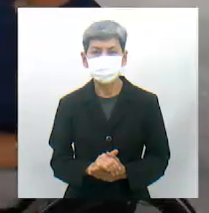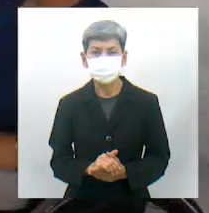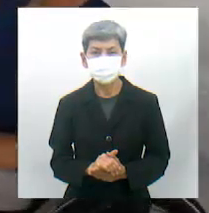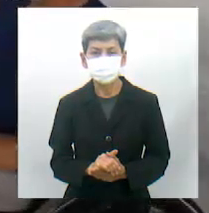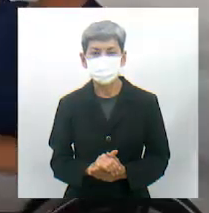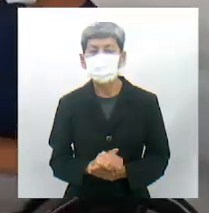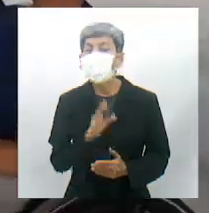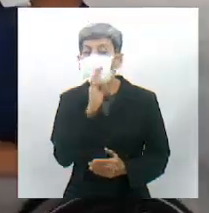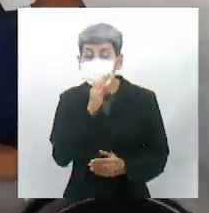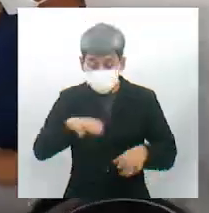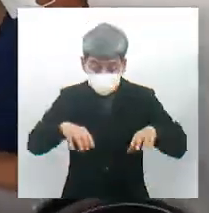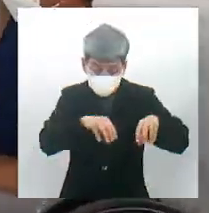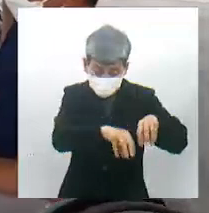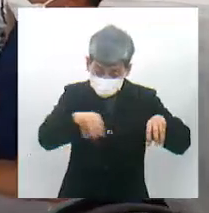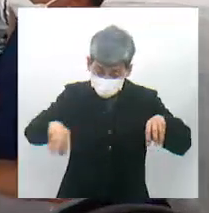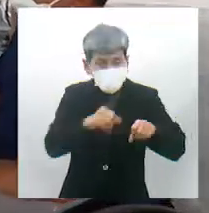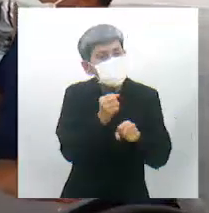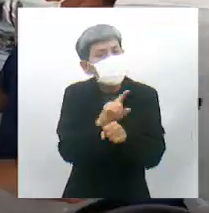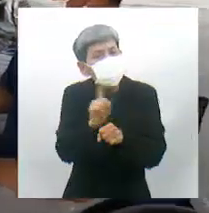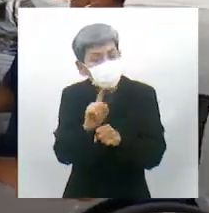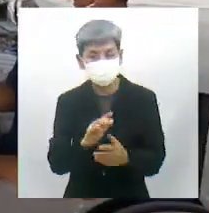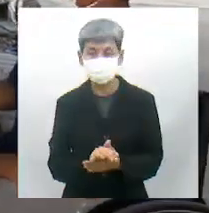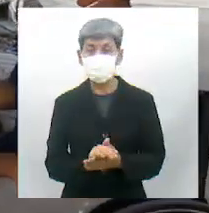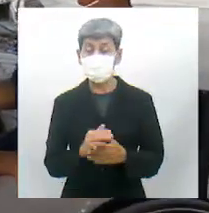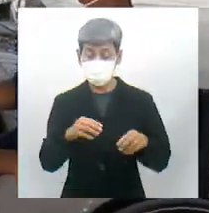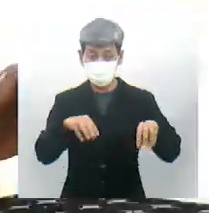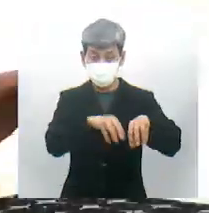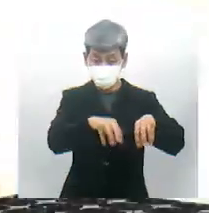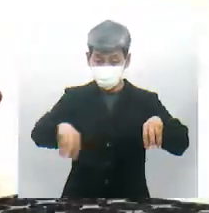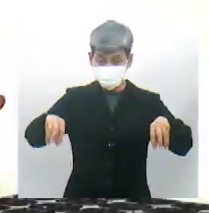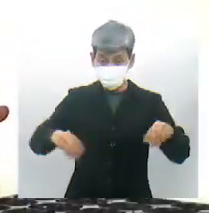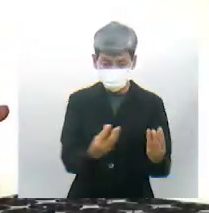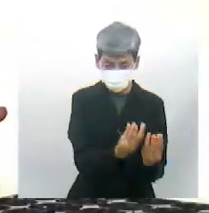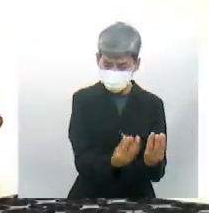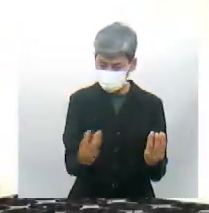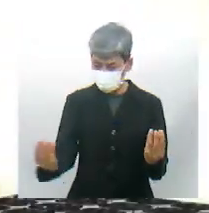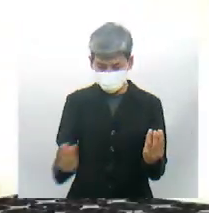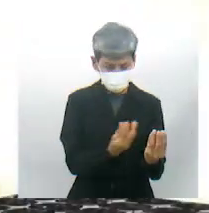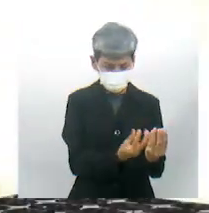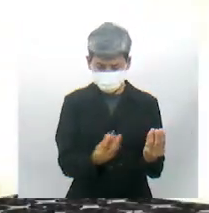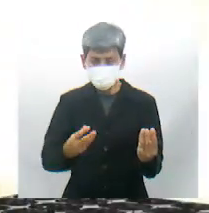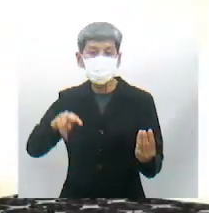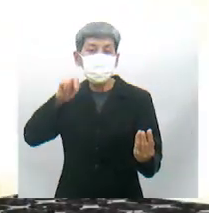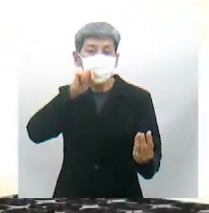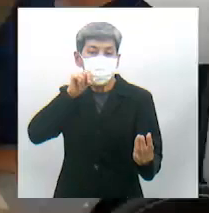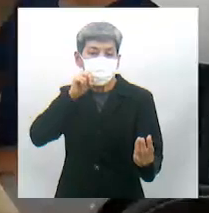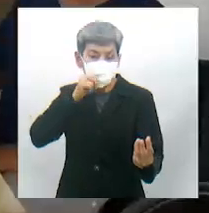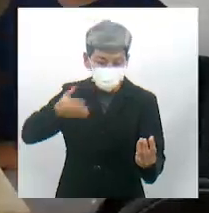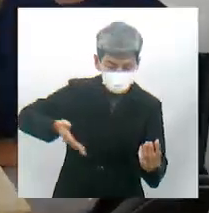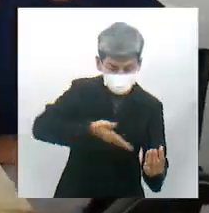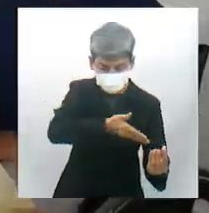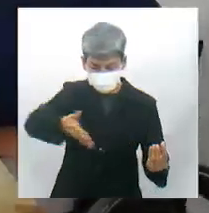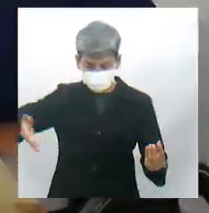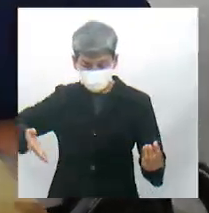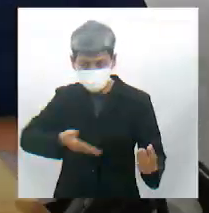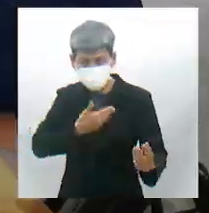ออ๋อแล้วอย่างเวลาเราปลูกในนี้เราต้องทำยังไงบ้างครับ ในนี้เราก็เอาดินมาใส่แล้วก็เอาน้ำรดให้ชุ่มแล้วเราก็จะ